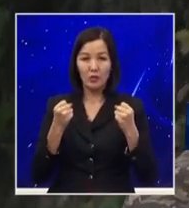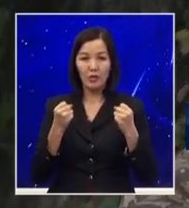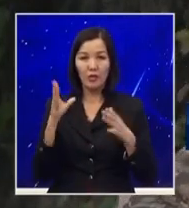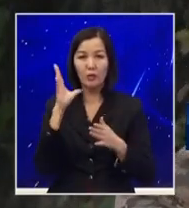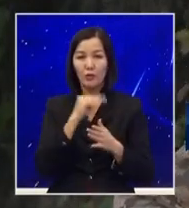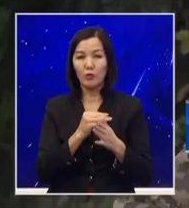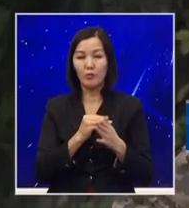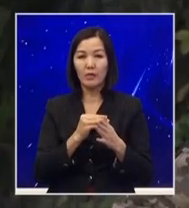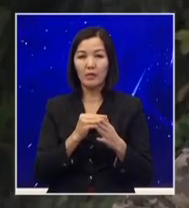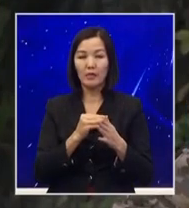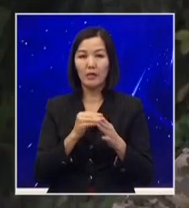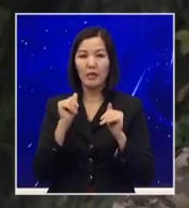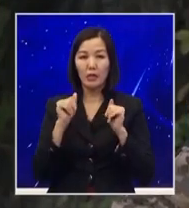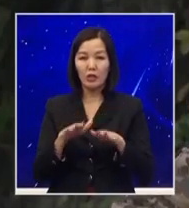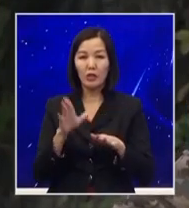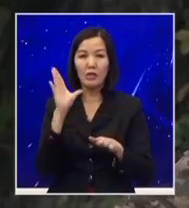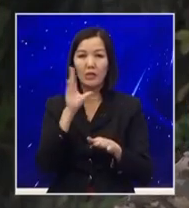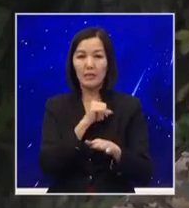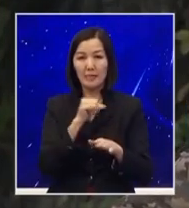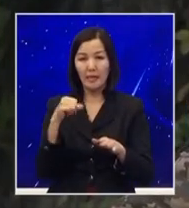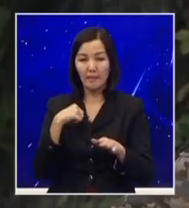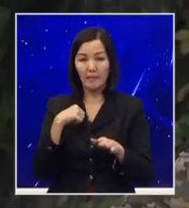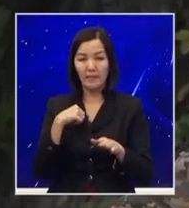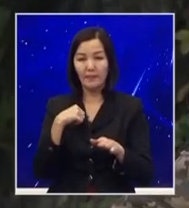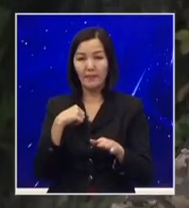способность принимать самостоятельные решения.